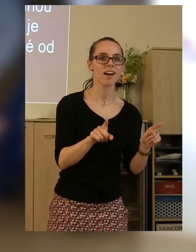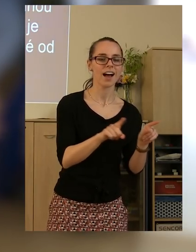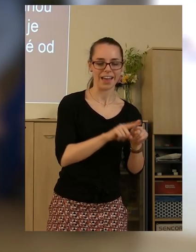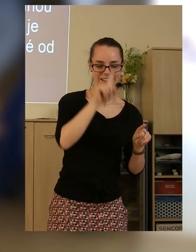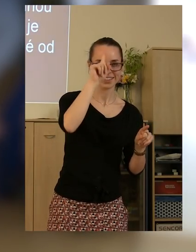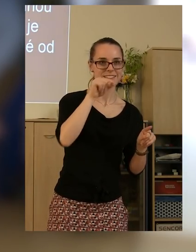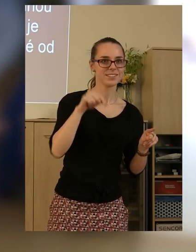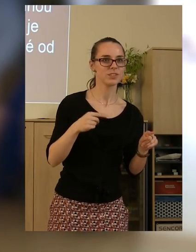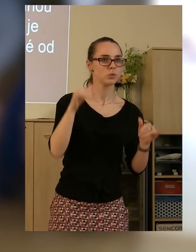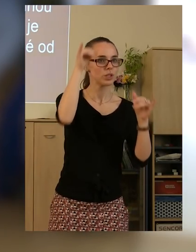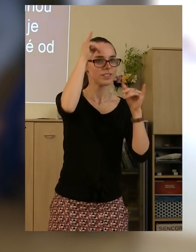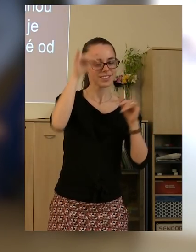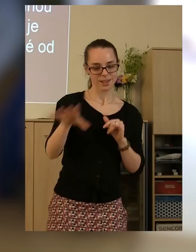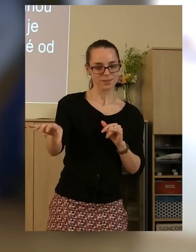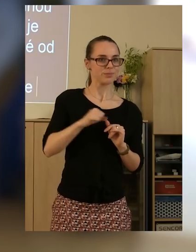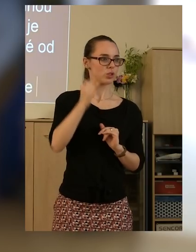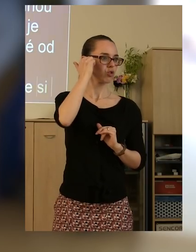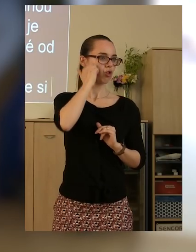životu, tím jakoby